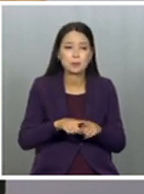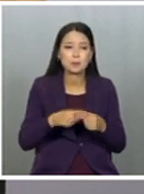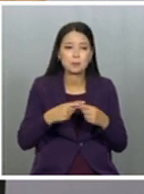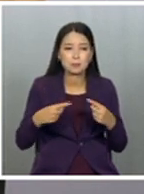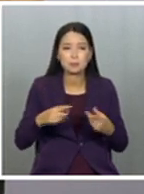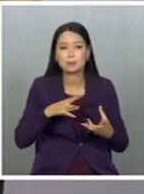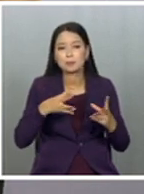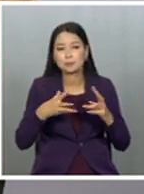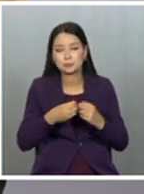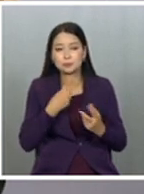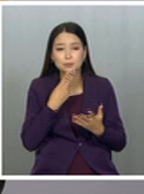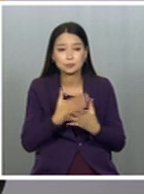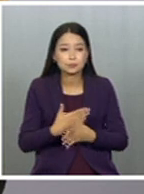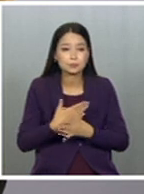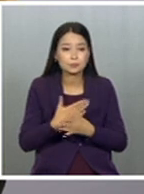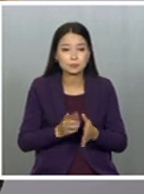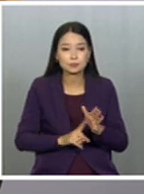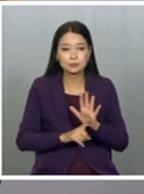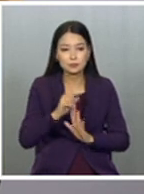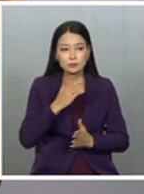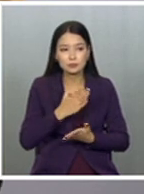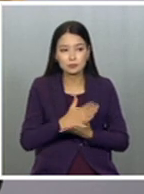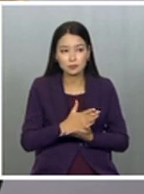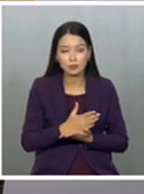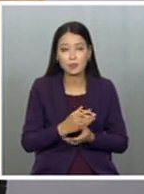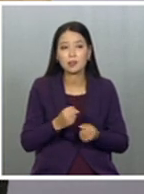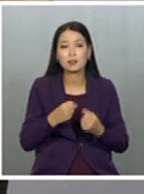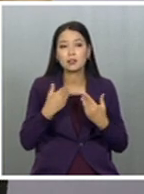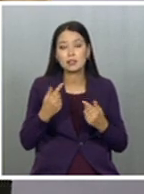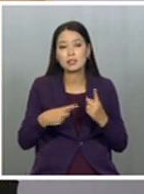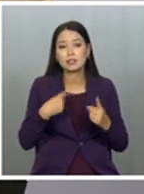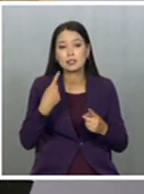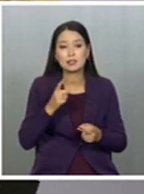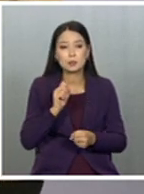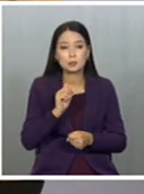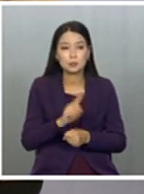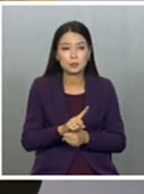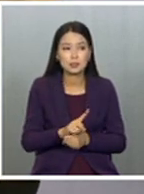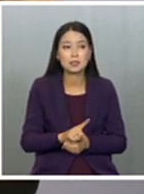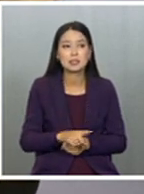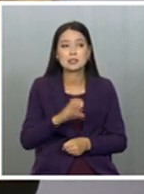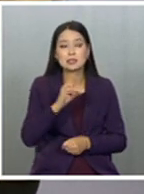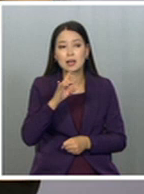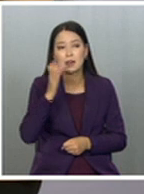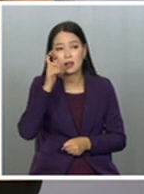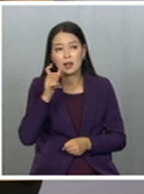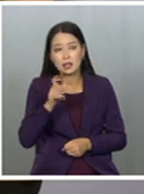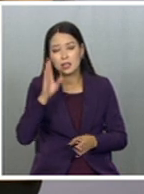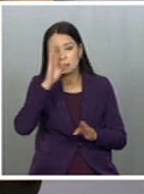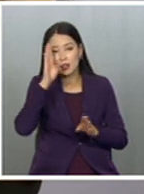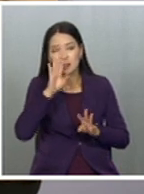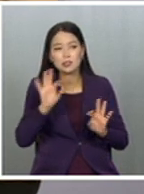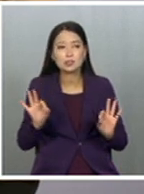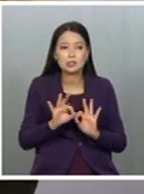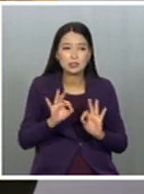Біржанға құрмет көрсете бастайды. Ал келесі тапсырмада Сара ақынның тағдырын жырлап